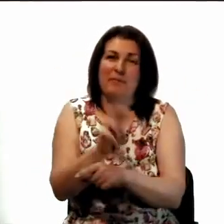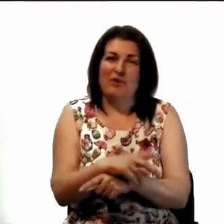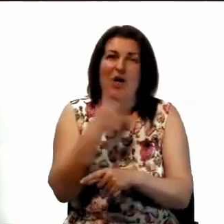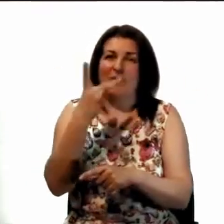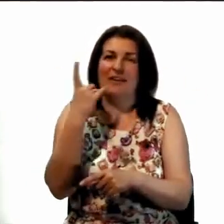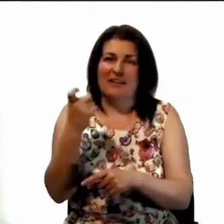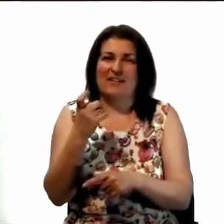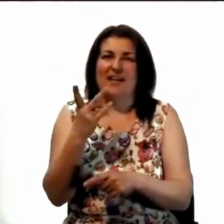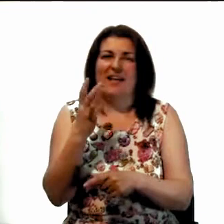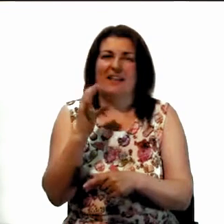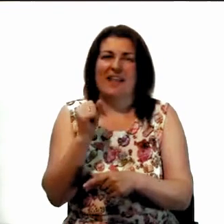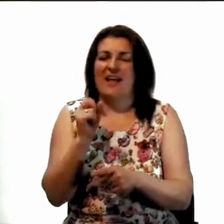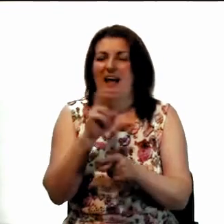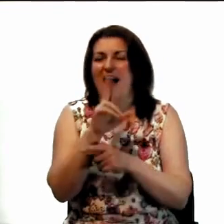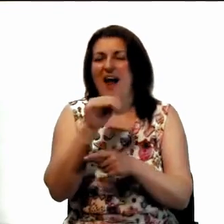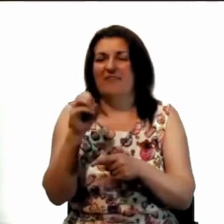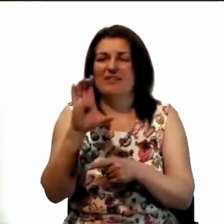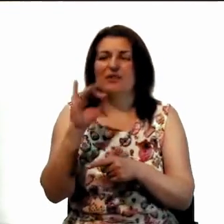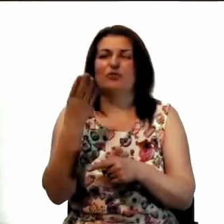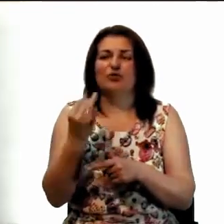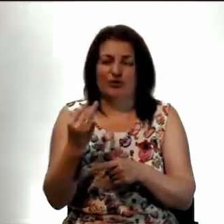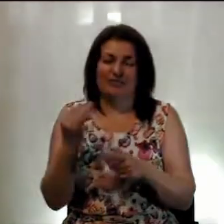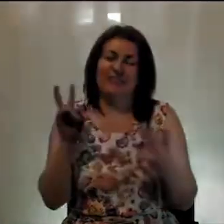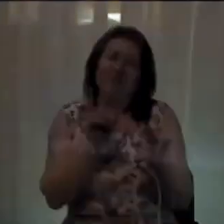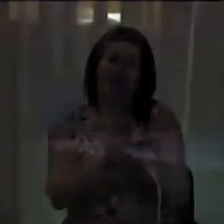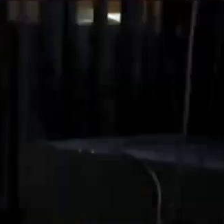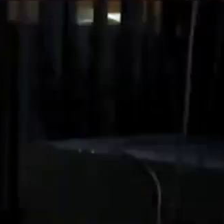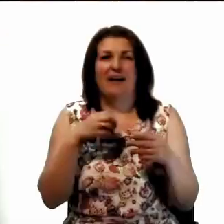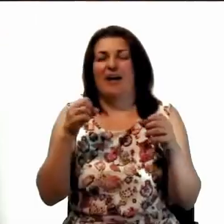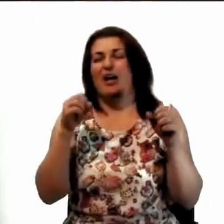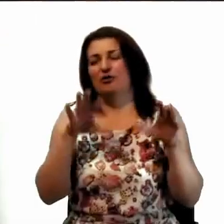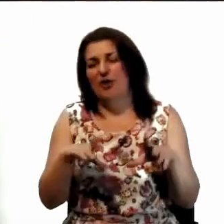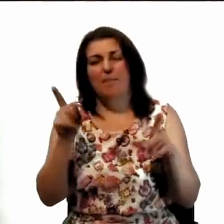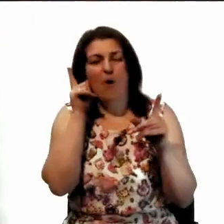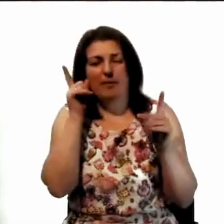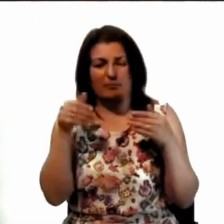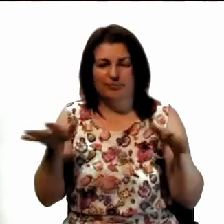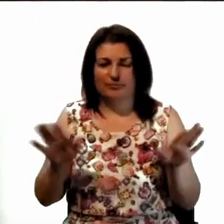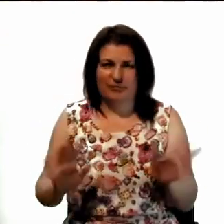раз на суши с Яной на свидание, и мы решили без телефонов.